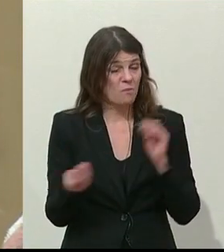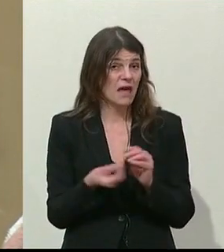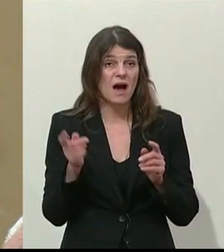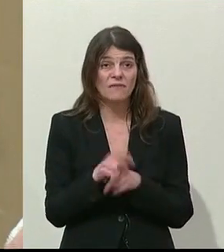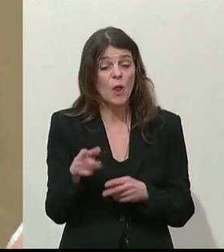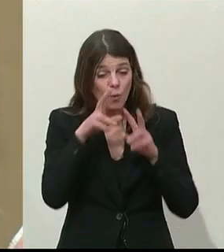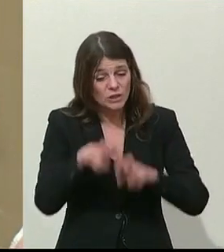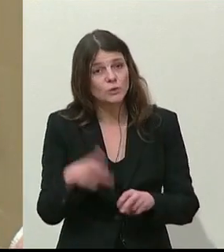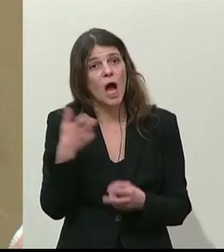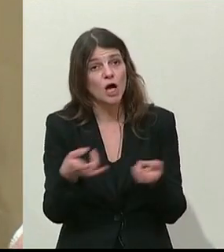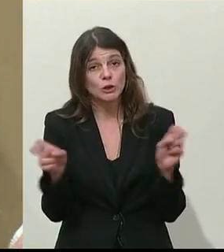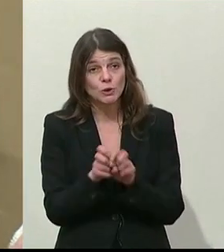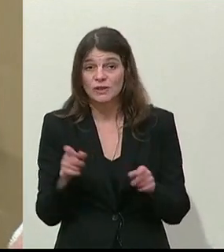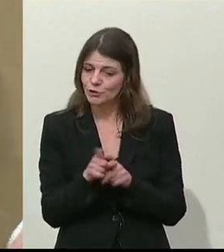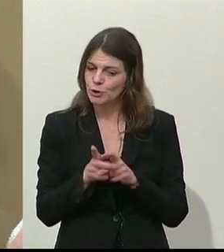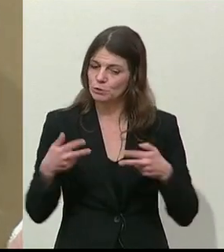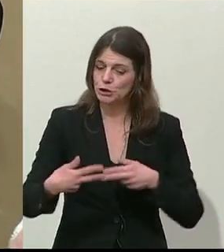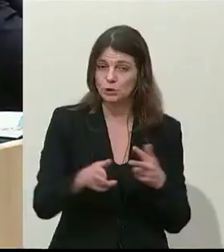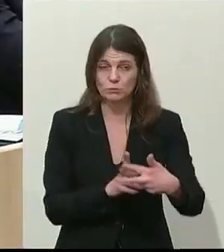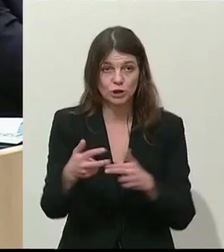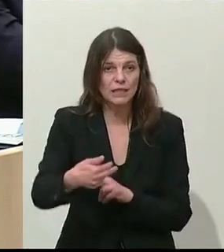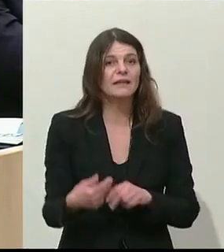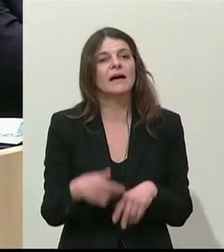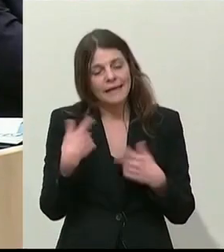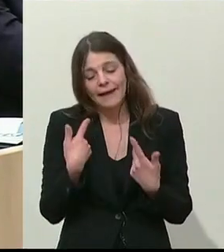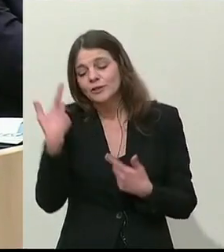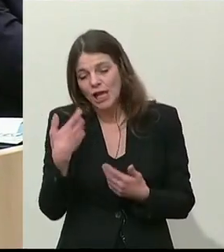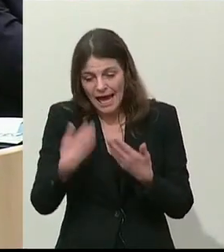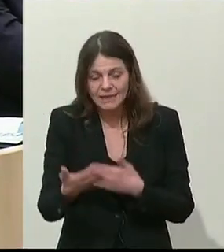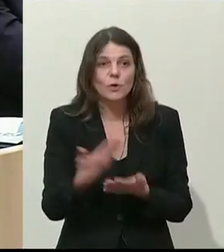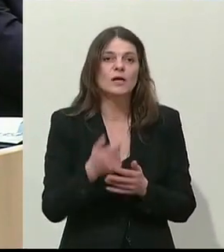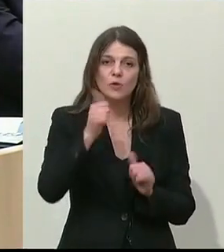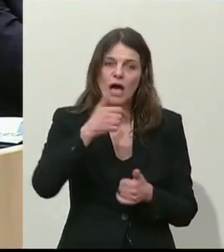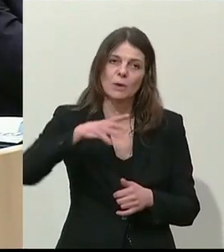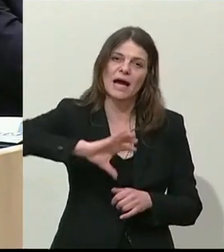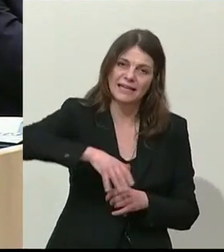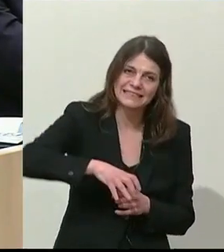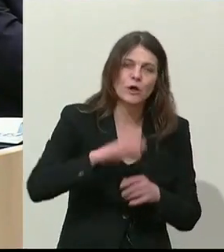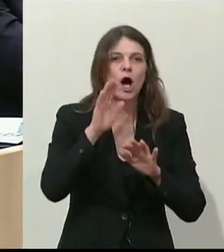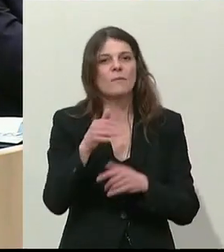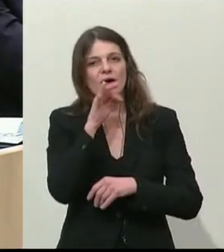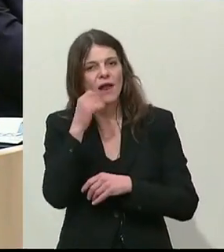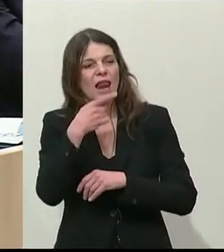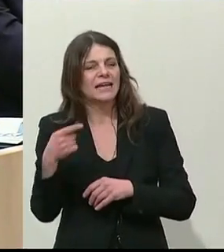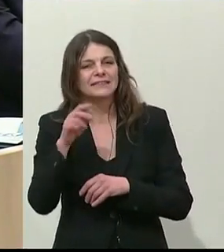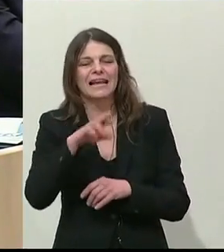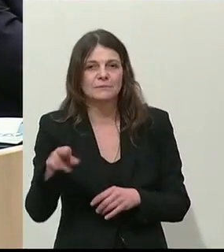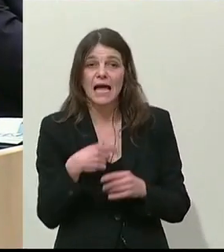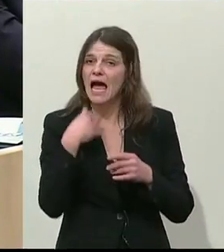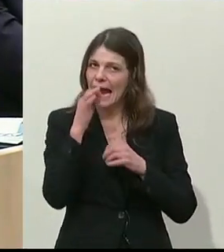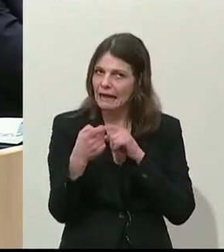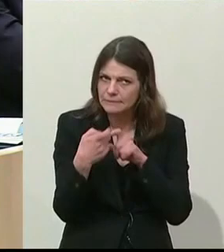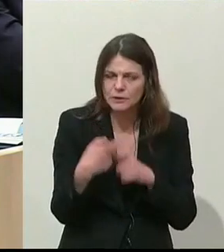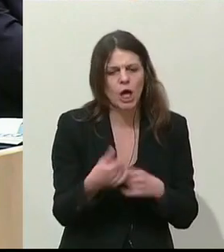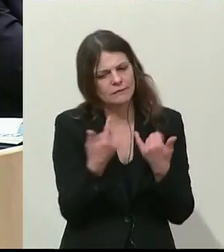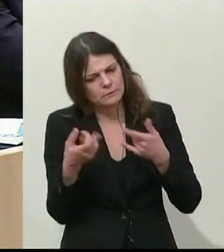amputierten Untersuchungsausschuss zu beginnen. Dann reden wir heute einmal nur über die Casinos, dann reden wir über die Frau Glatz-Kremser, da haben wir genug zu diskutieren, wie sie in ihr Amt